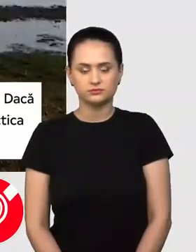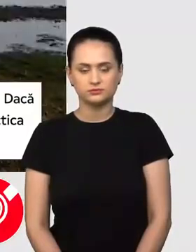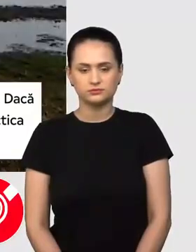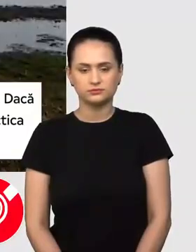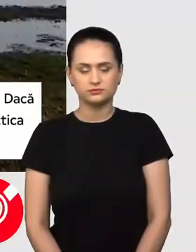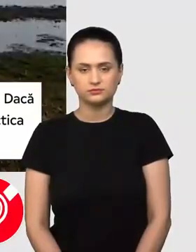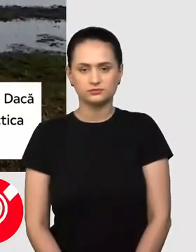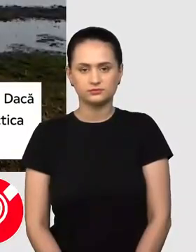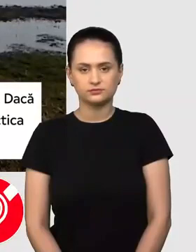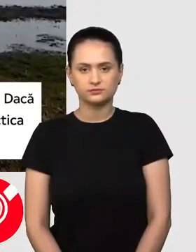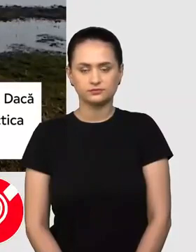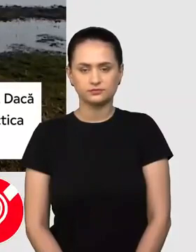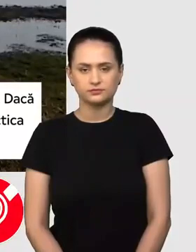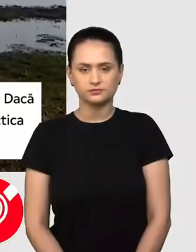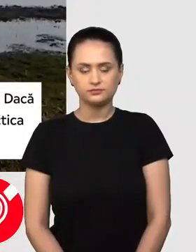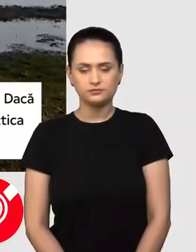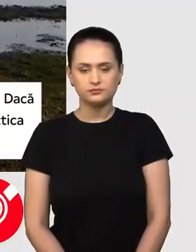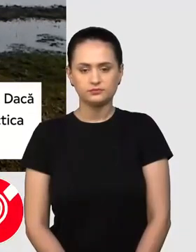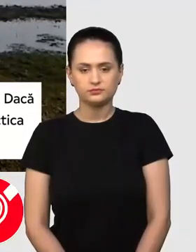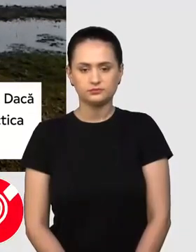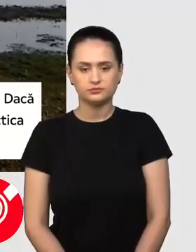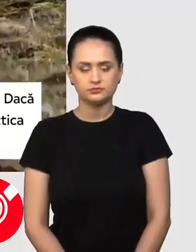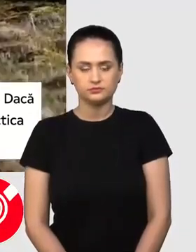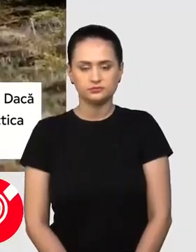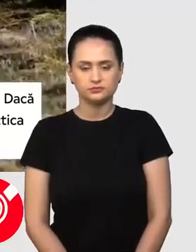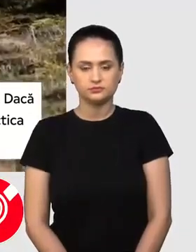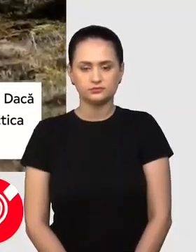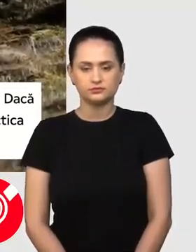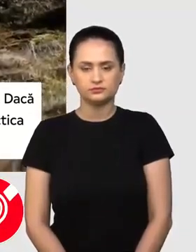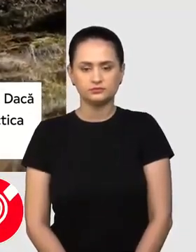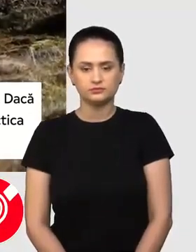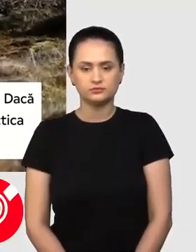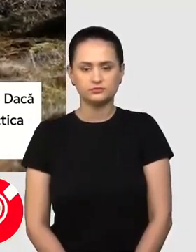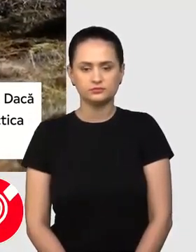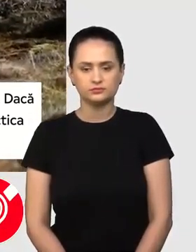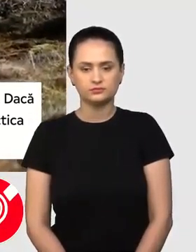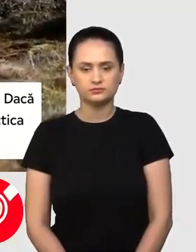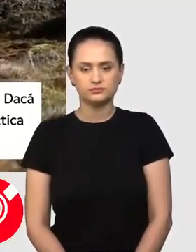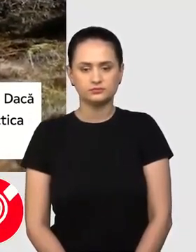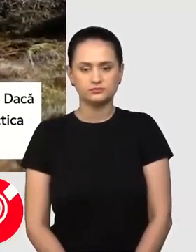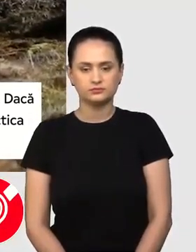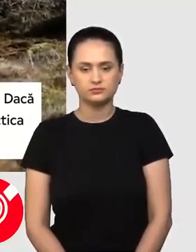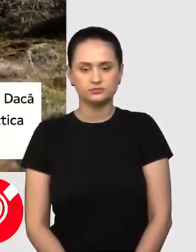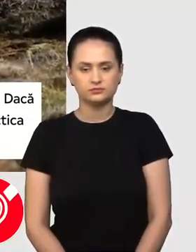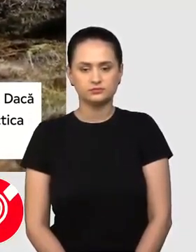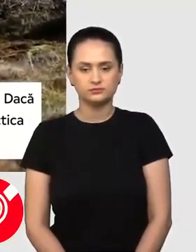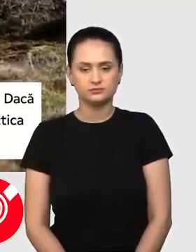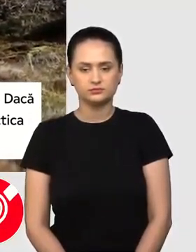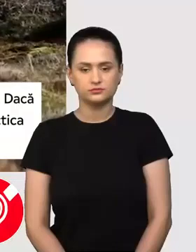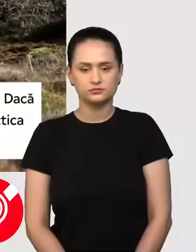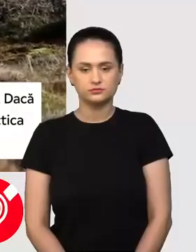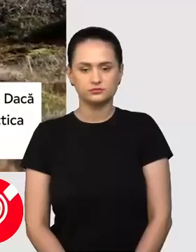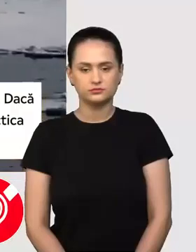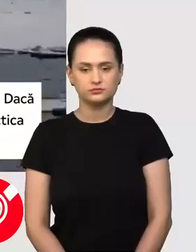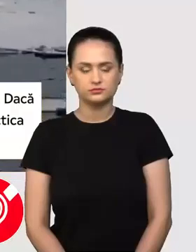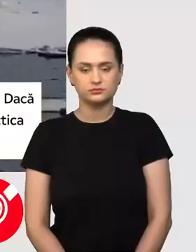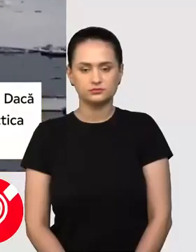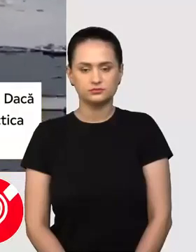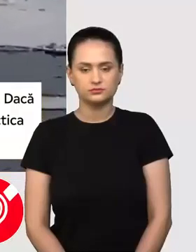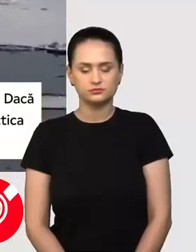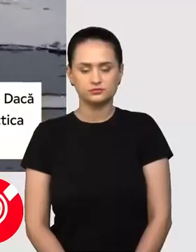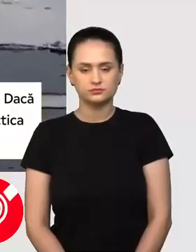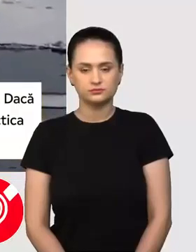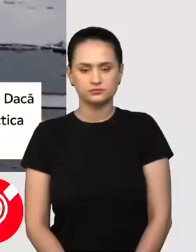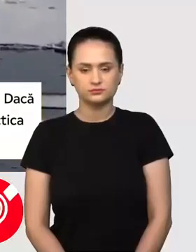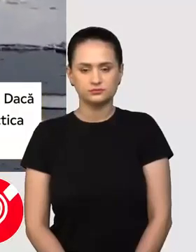luna septembrie, aduce cu sine și această schimbare, respectiv nu